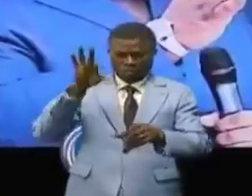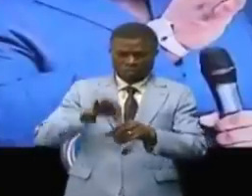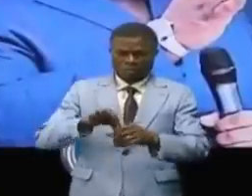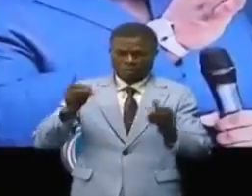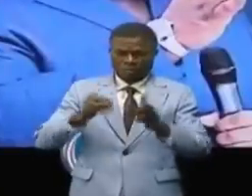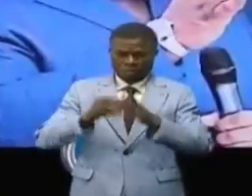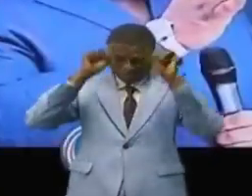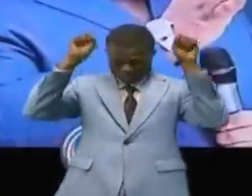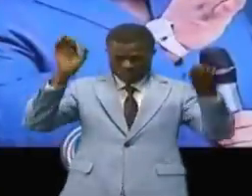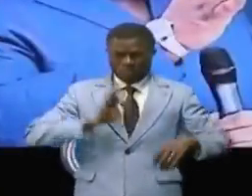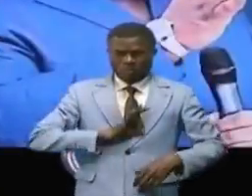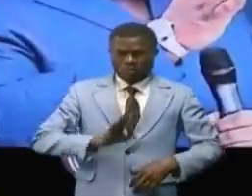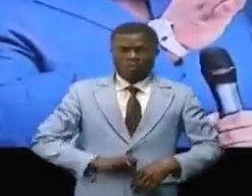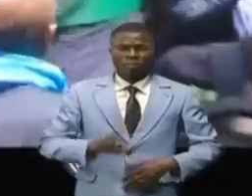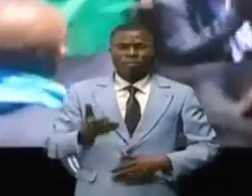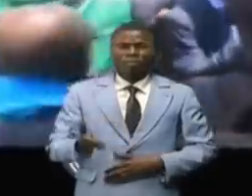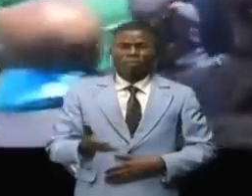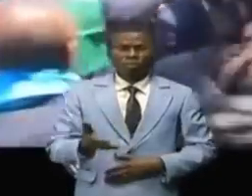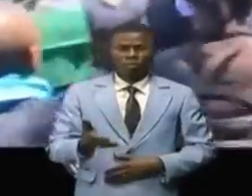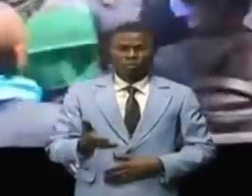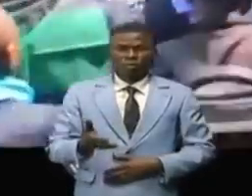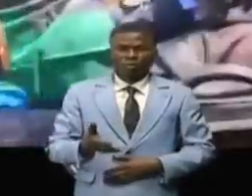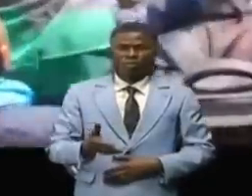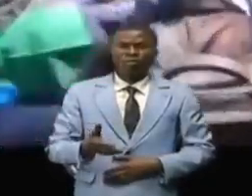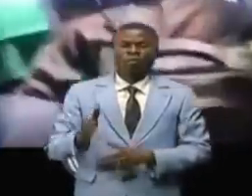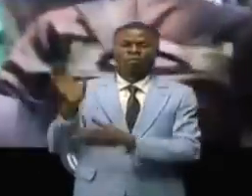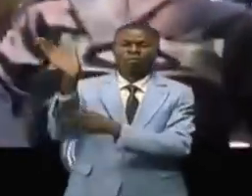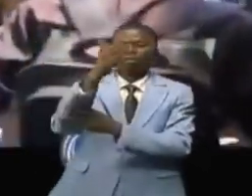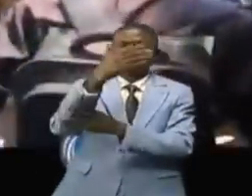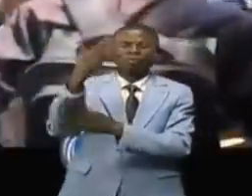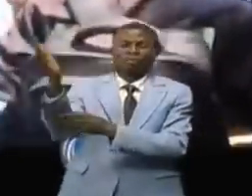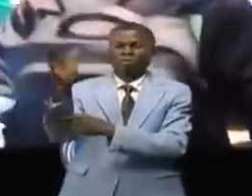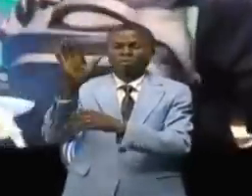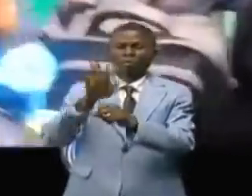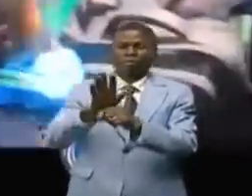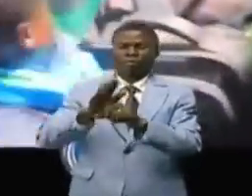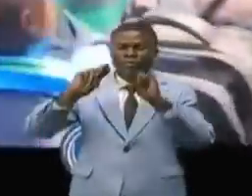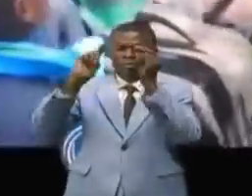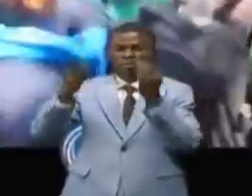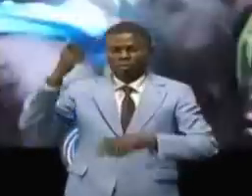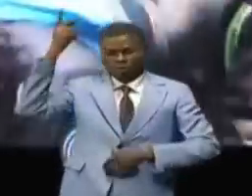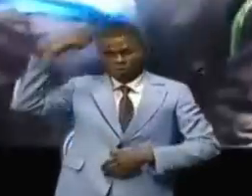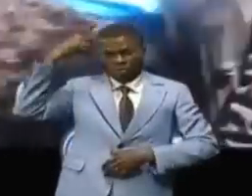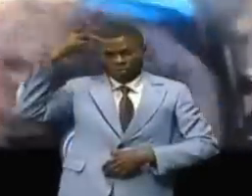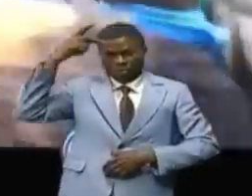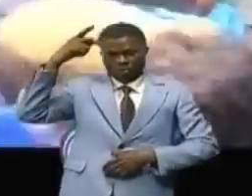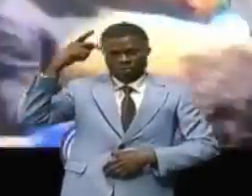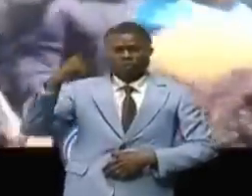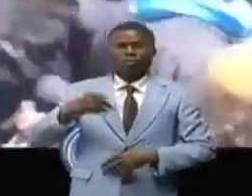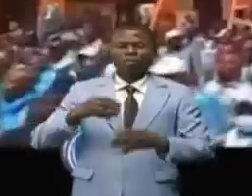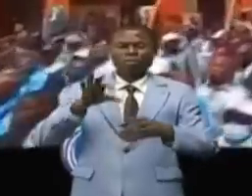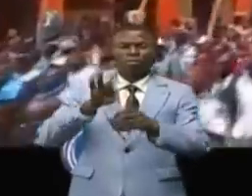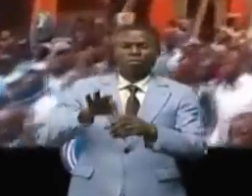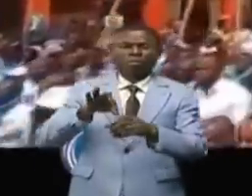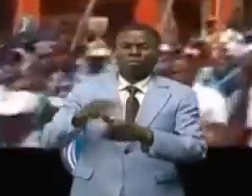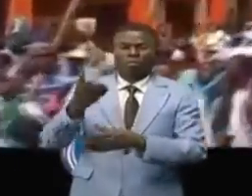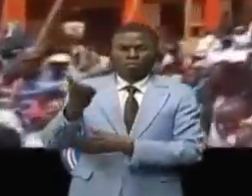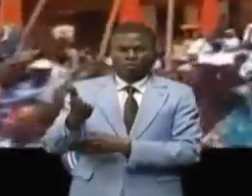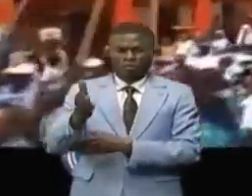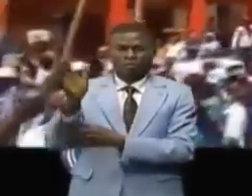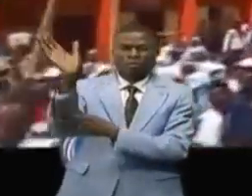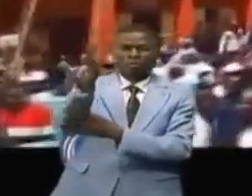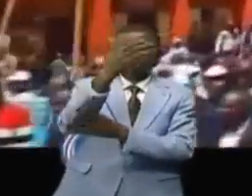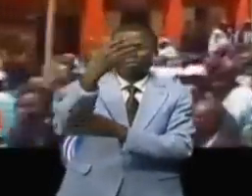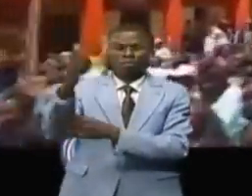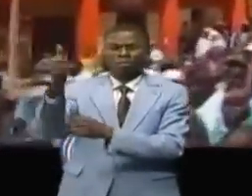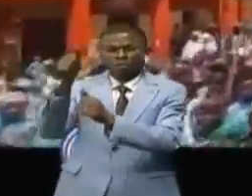Félix Antoine Tshisekedi les couleurs des différents drapeaux de chaque partie politique de cette grande machine politique flotte presque